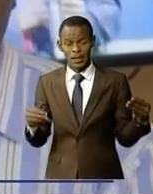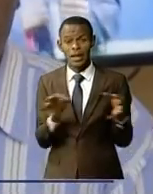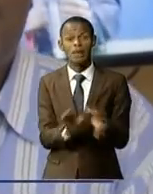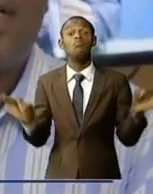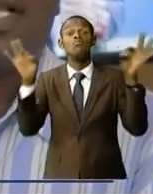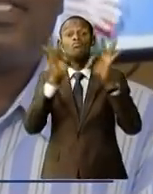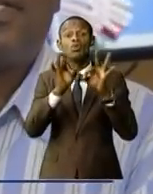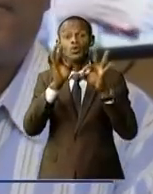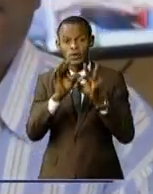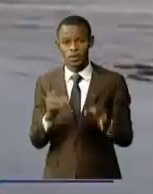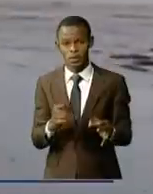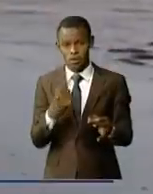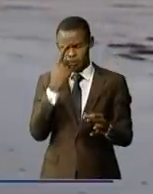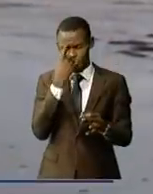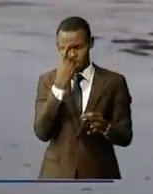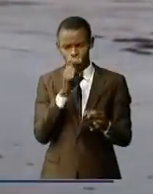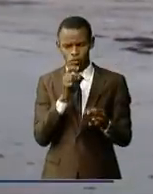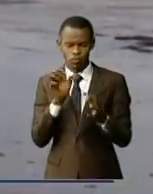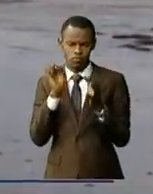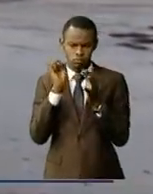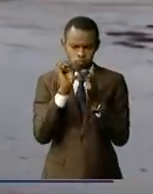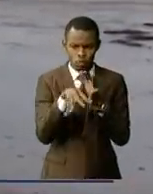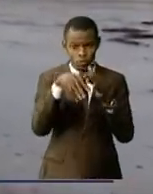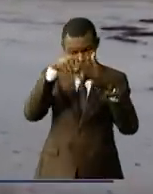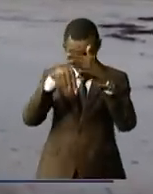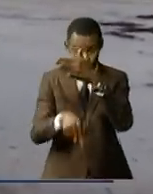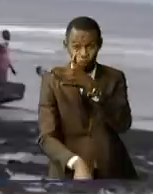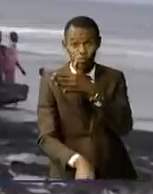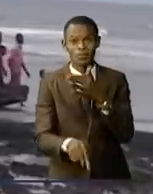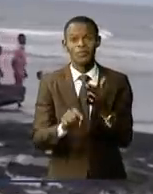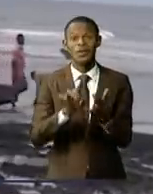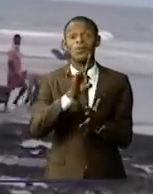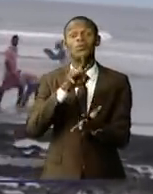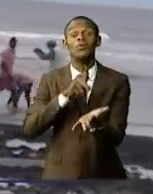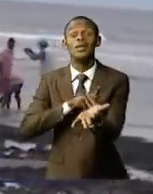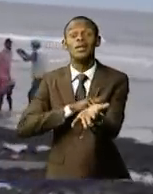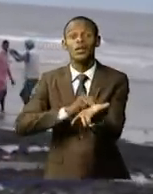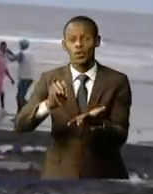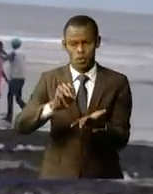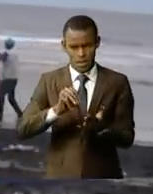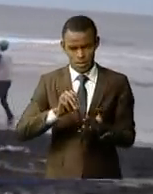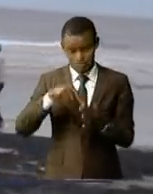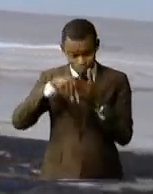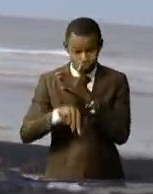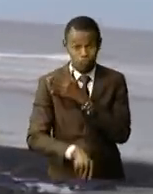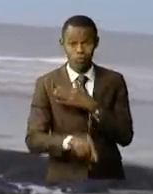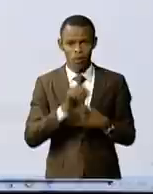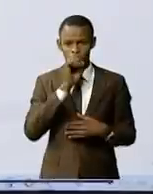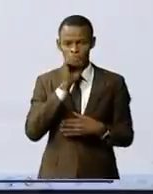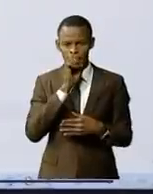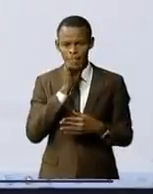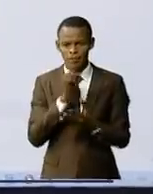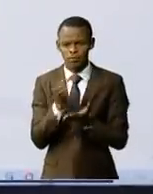type alizé larguée à environ 8 km de la côte au large des Banana. Tous ces